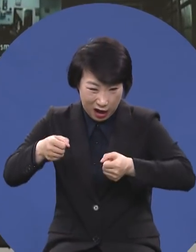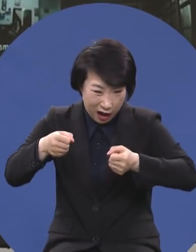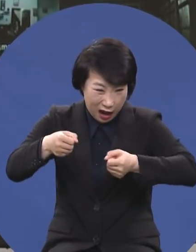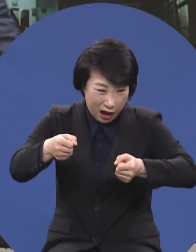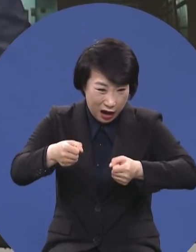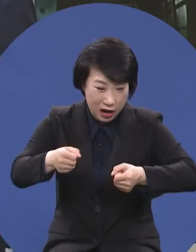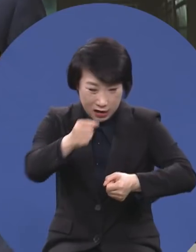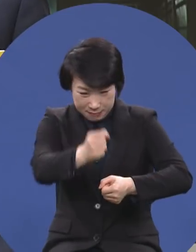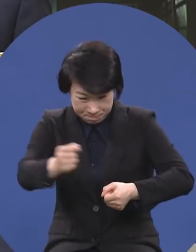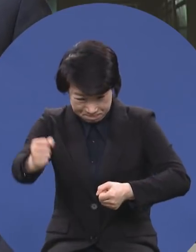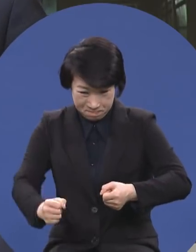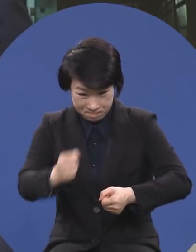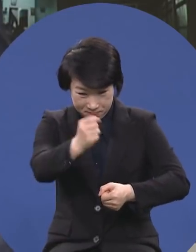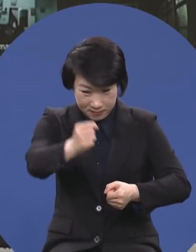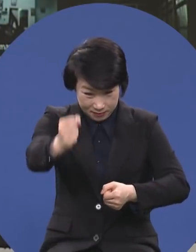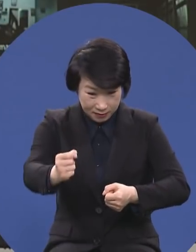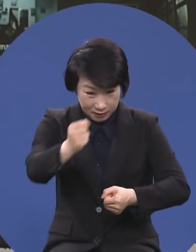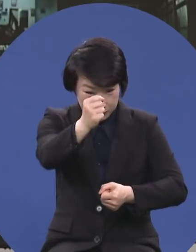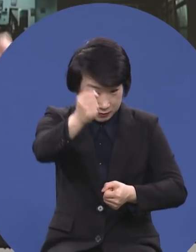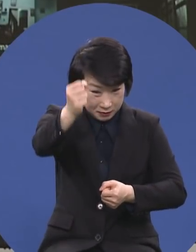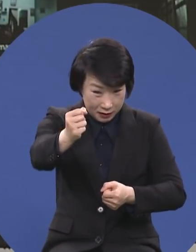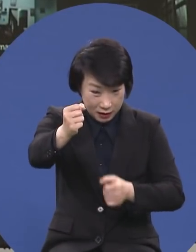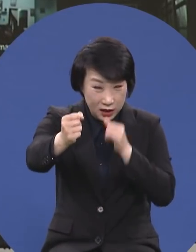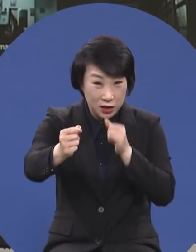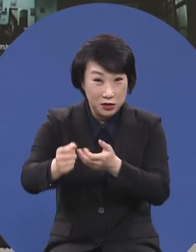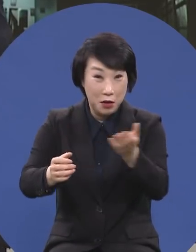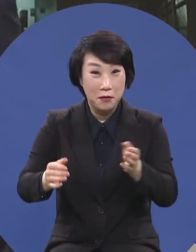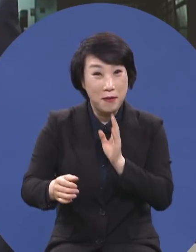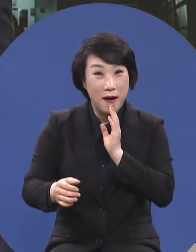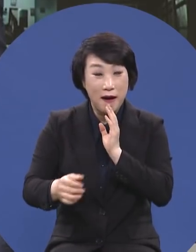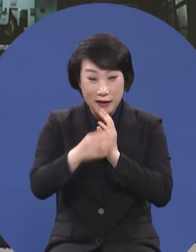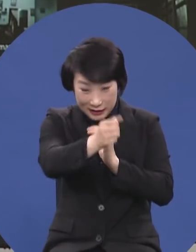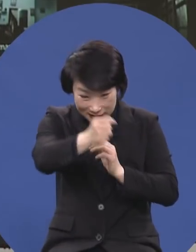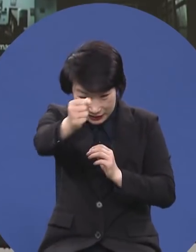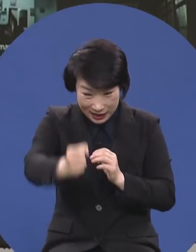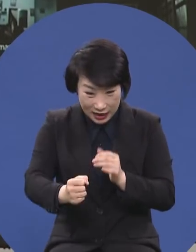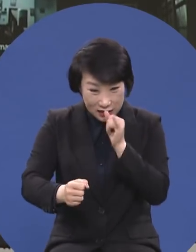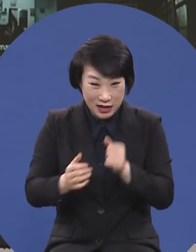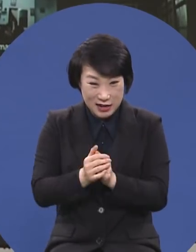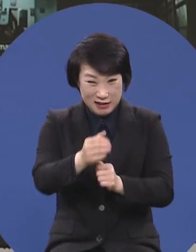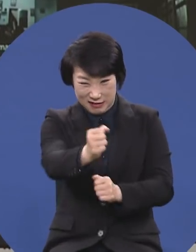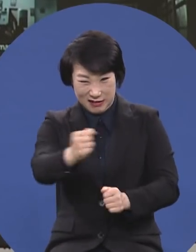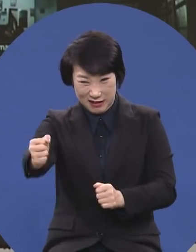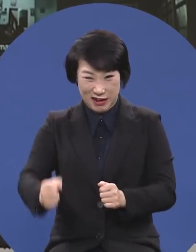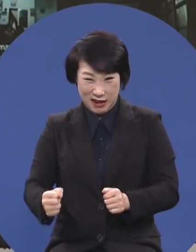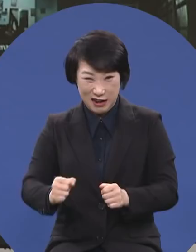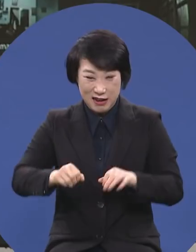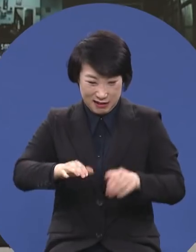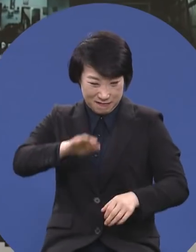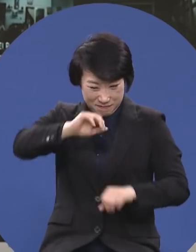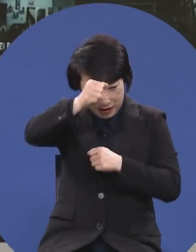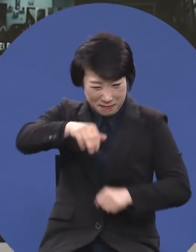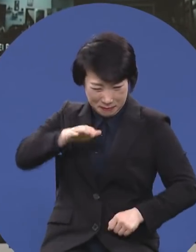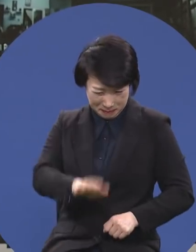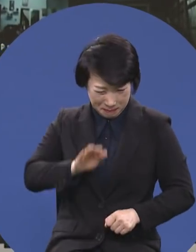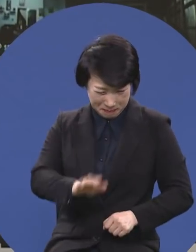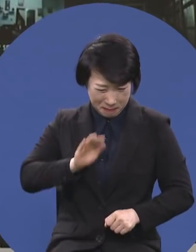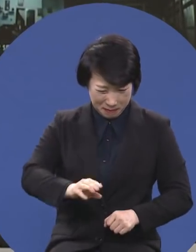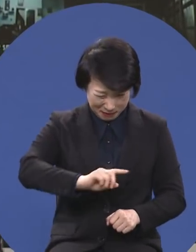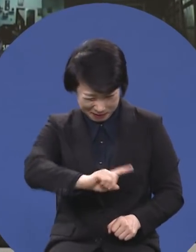4단으로 올라가다 4단에서 3단으로 올라가다 3단에서 2단으로 올라가다 2단에서